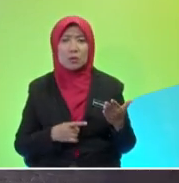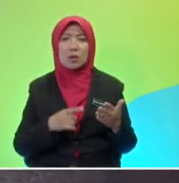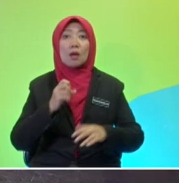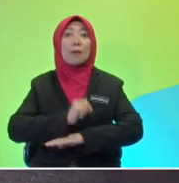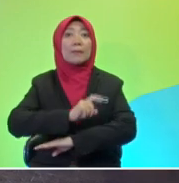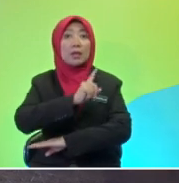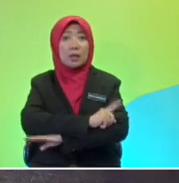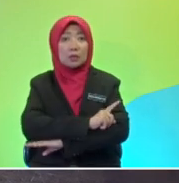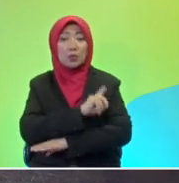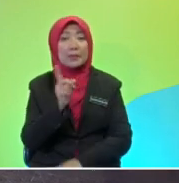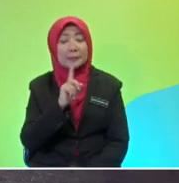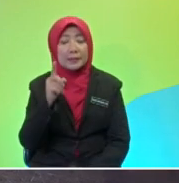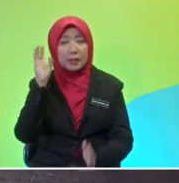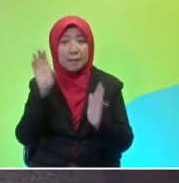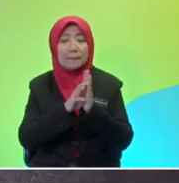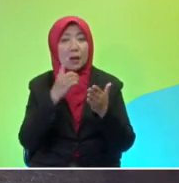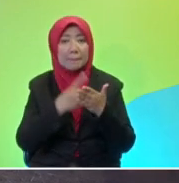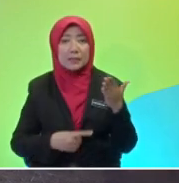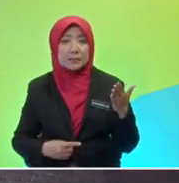tuh Ee puzzle yang mana